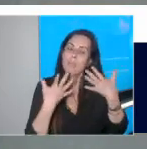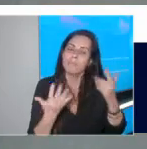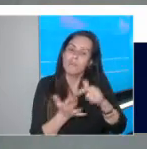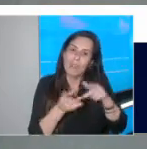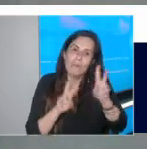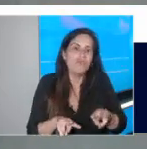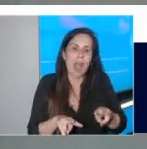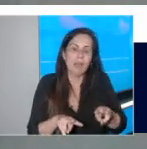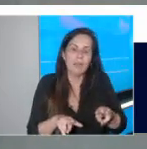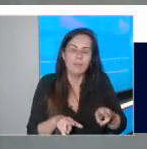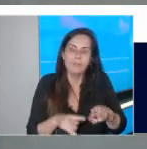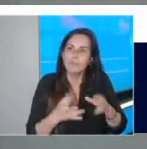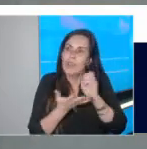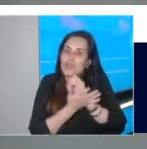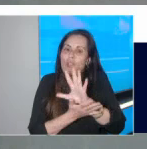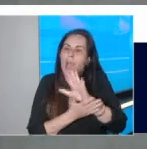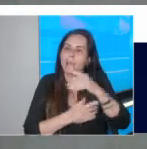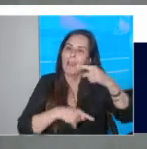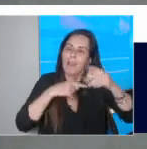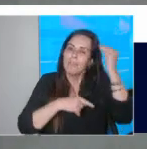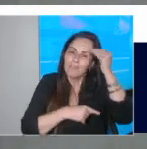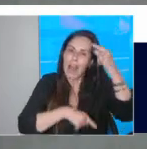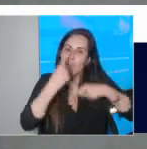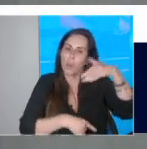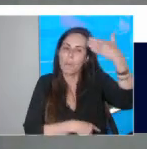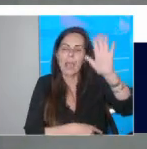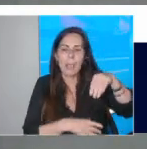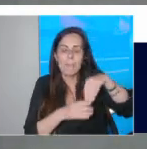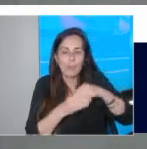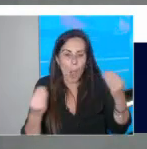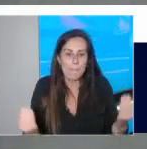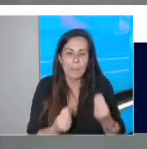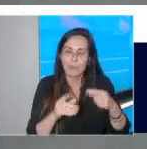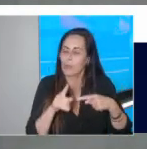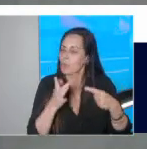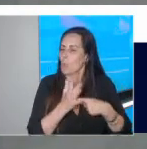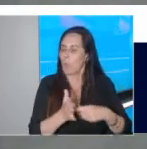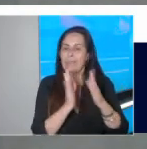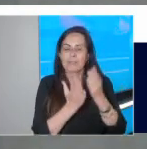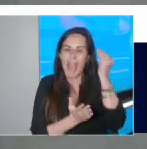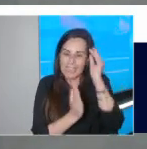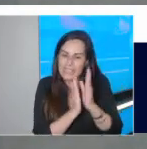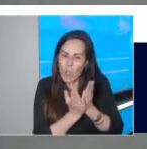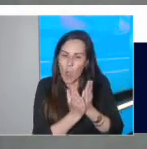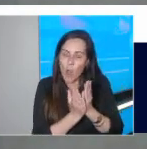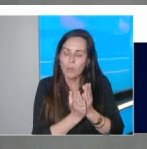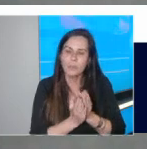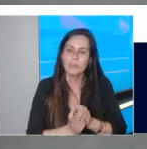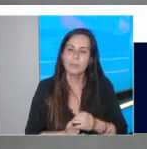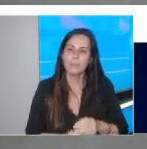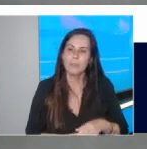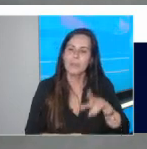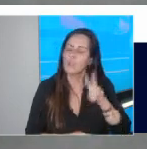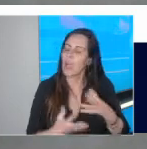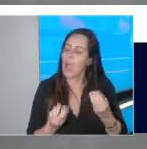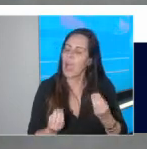כדי שאפשר יהיה להקרין, לשדר את זה לדורות הבאים. אבל גם בתוך הפריטים האלה, כמו ספר זיכרונות שתיארת עכשיו,